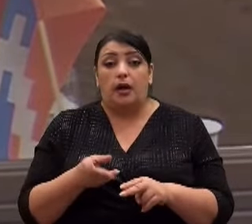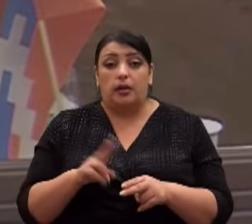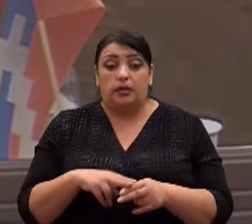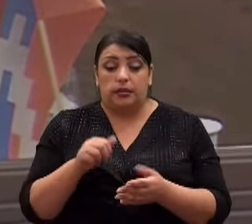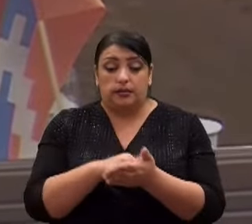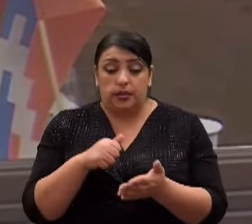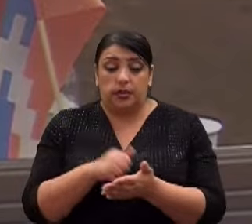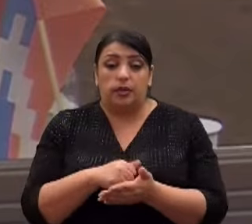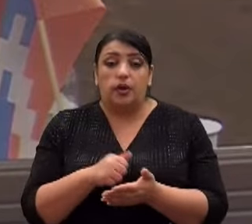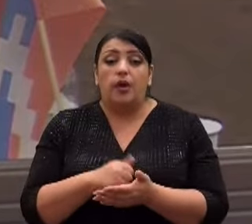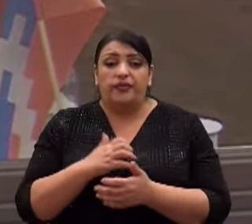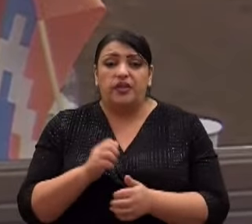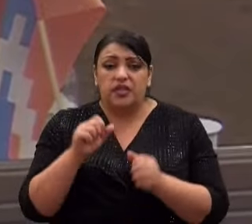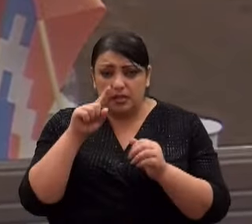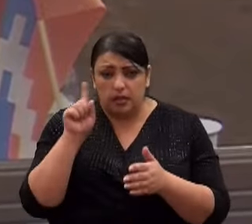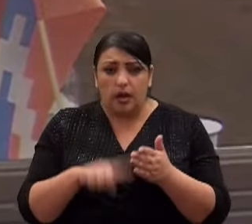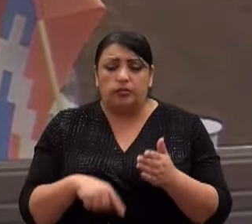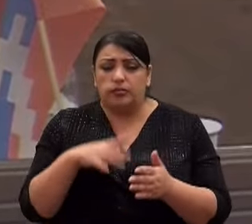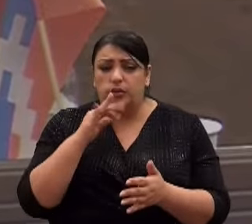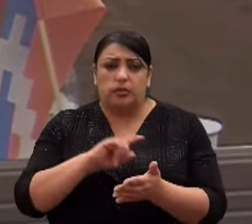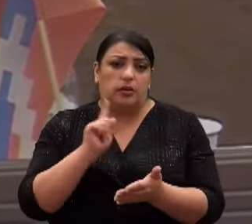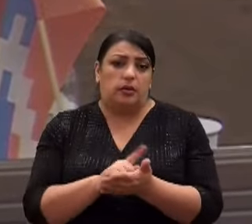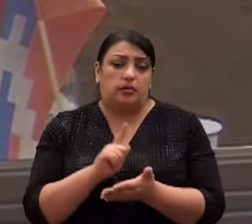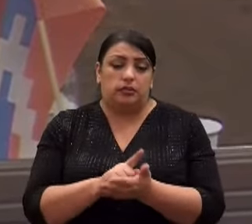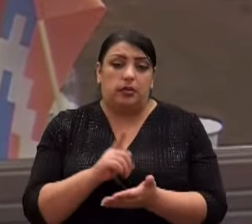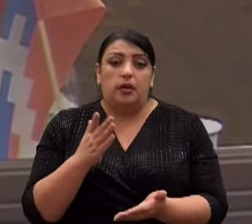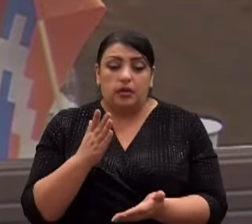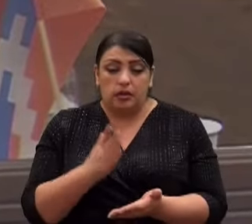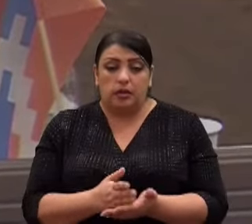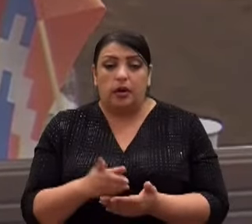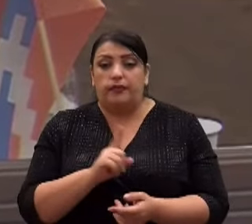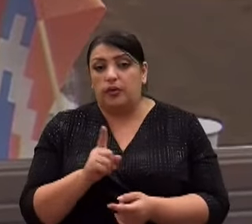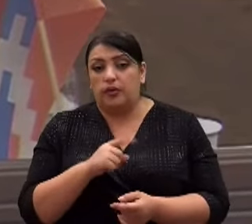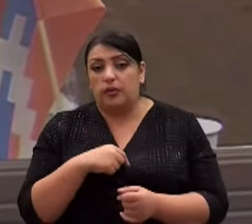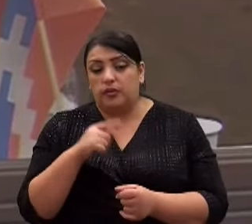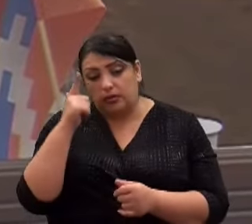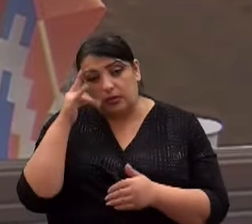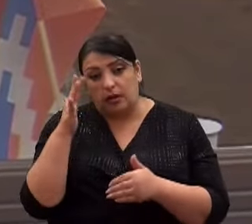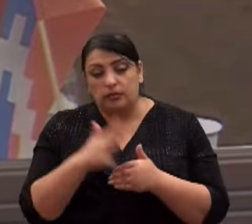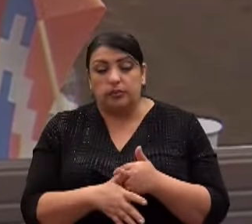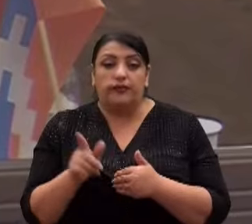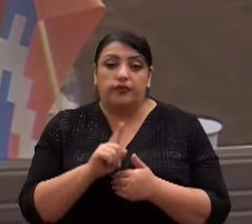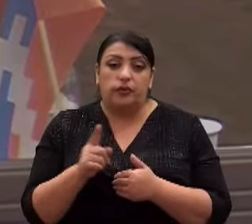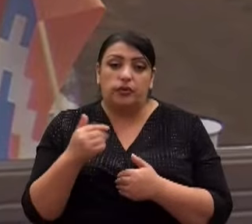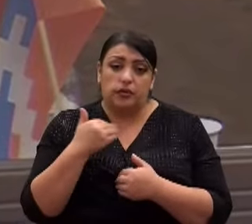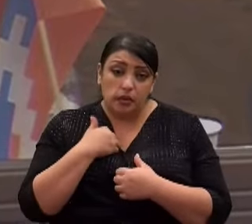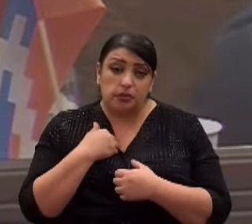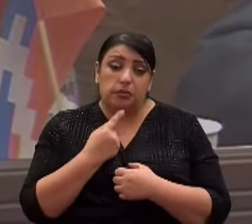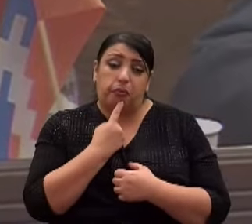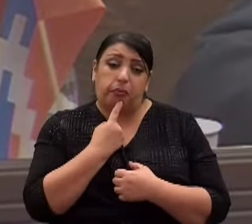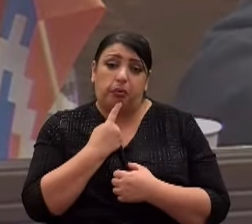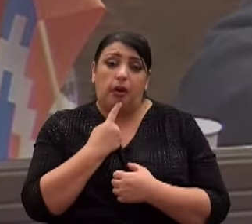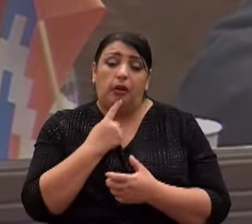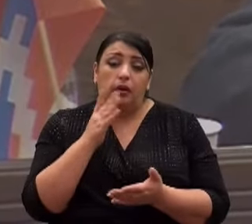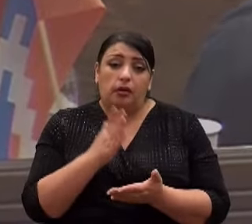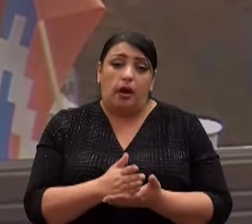վստահ եմ, որ շատ-շատ հարցադրումներ կան, որոնք թույլ են տալիս ունենալ հիմնավոր կասկածներ, որ սա քաղաքական